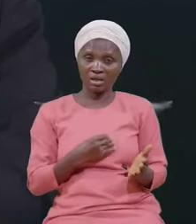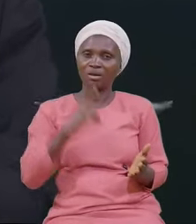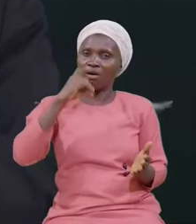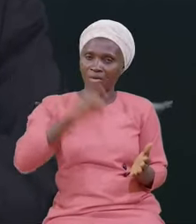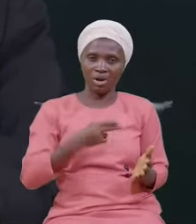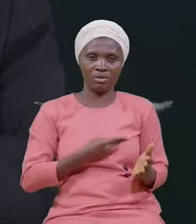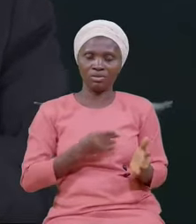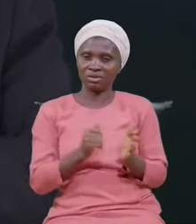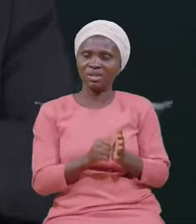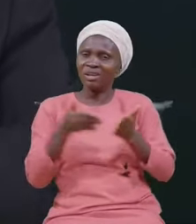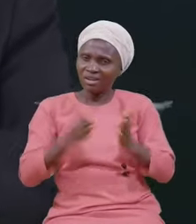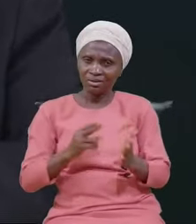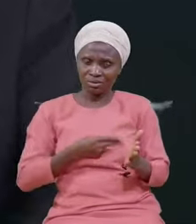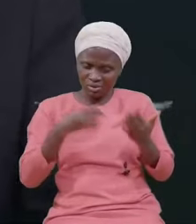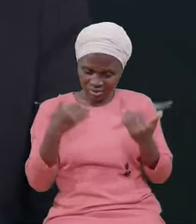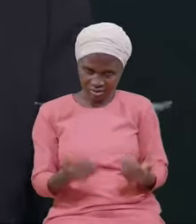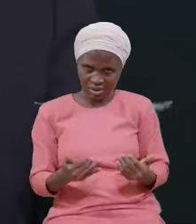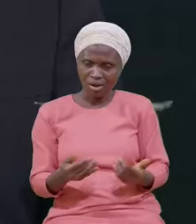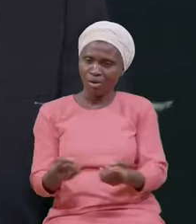Approchons-nous donc avec assurance.